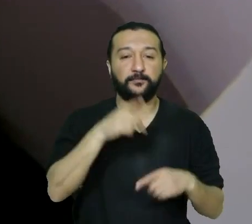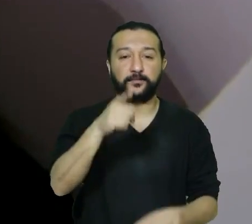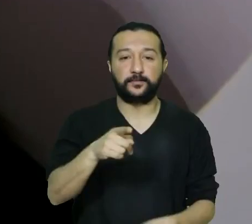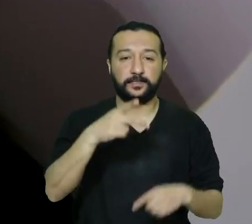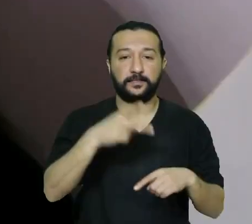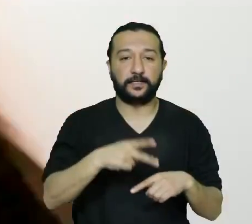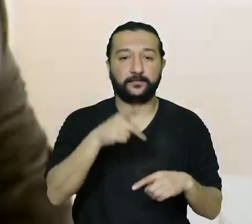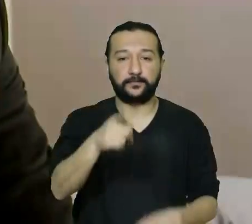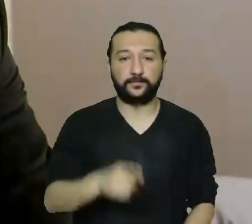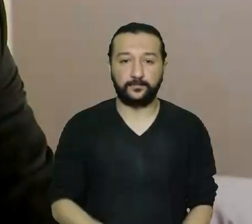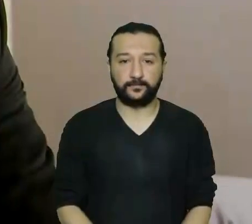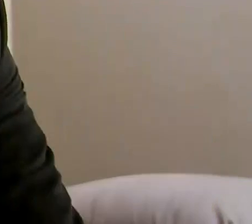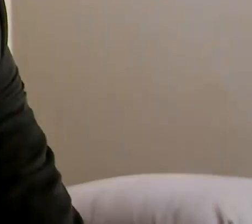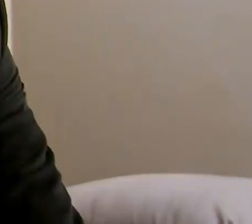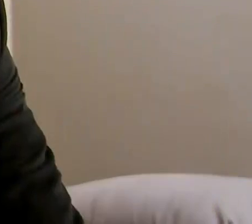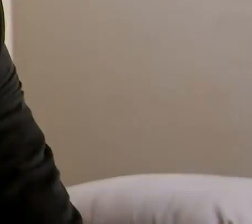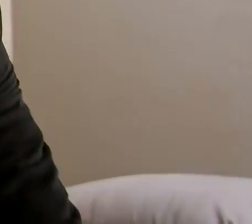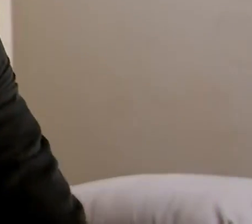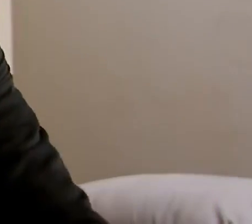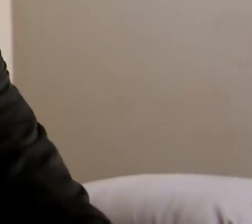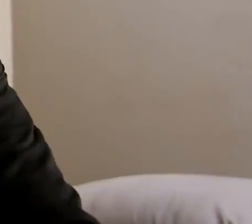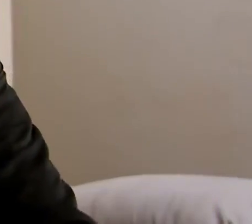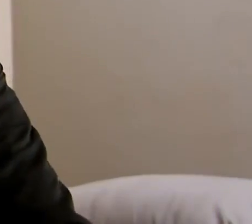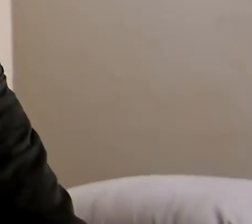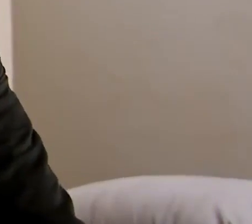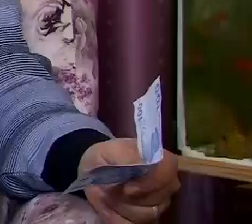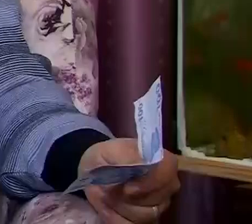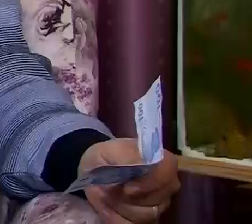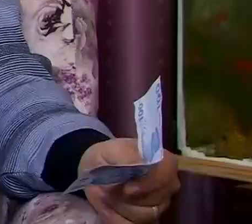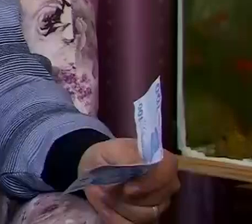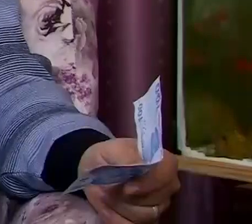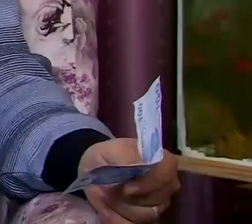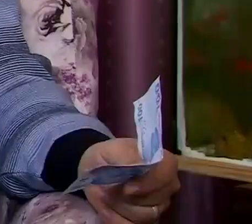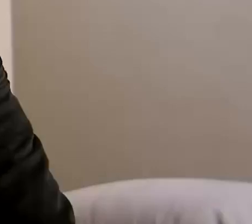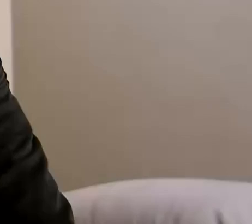Sarp'ım. Gerçek. Sarp gözünü gerçekten yumruk yemiş gibi kırpıştırıyor.